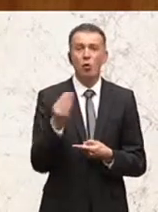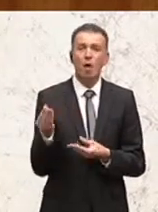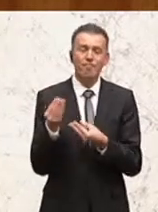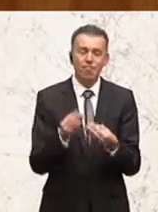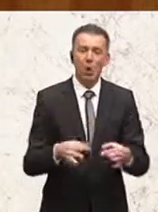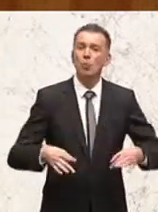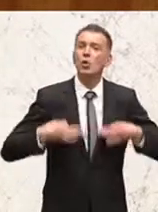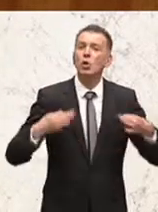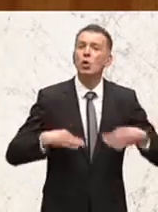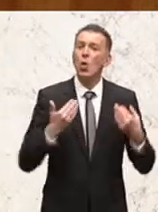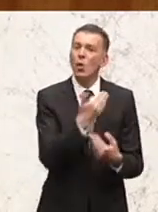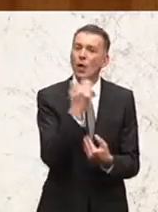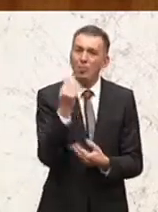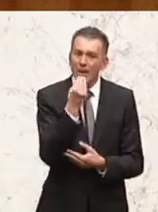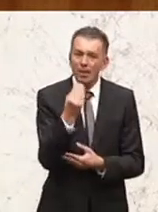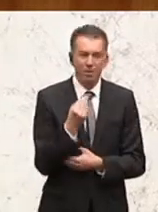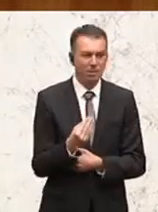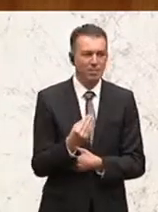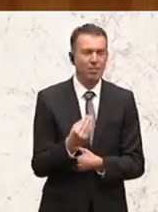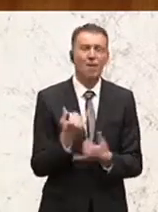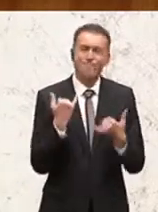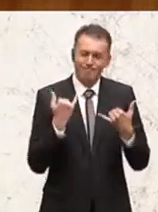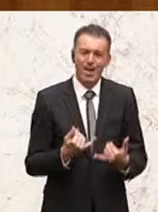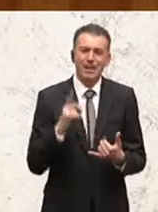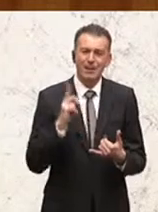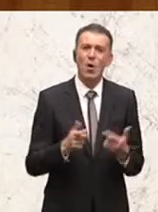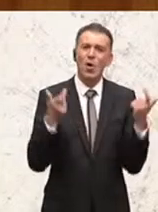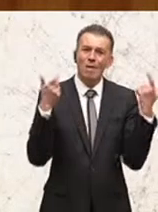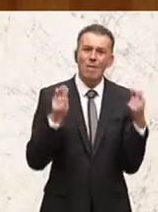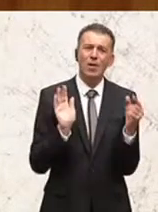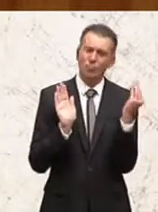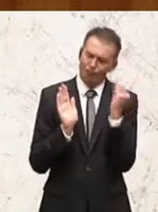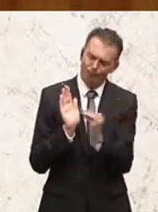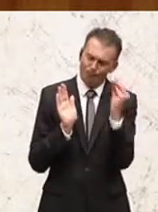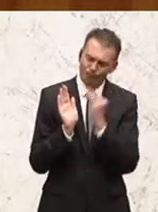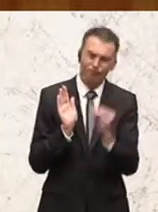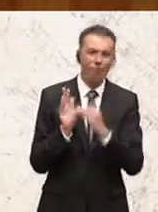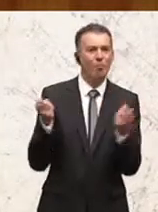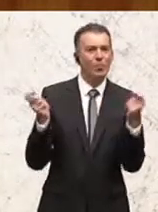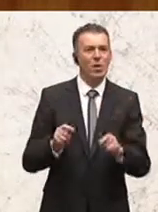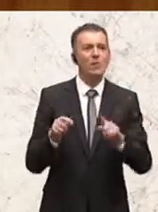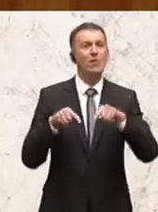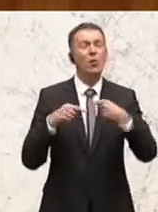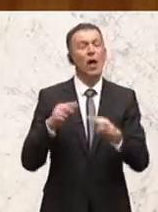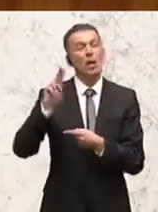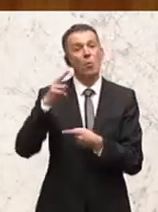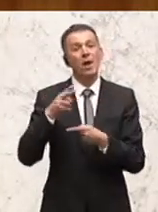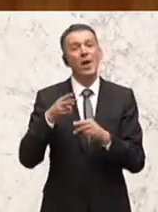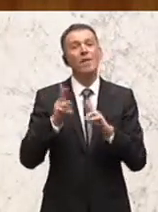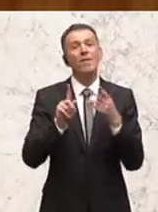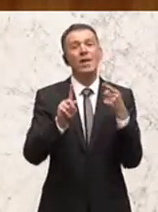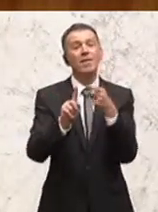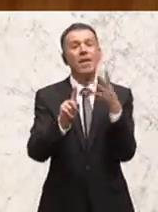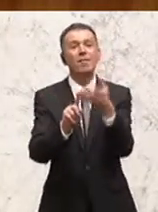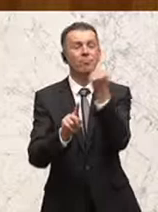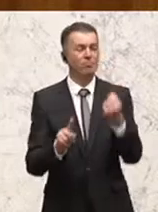bekommt. Das alles sollten wir jetzt endlich mal festschreiben und dann uns die Wege überlegen, wie wir dorthin kommen. Aber wir sind ja